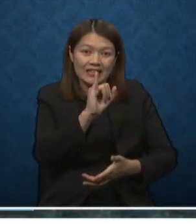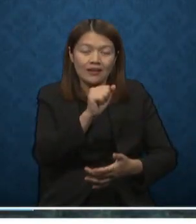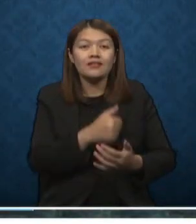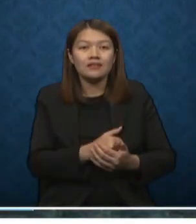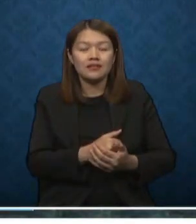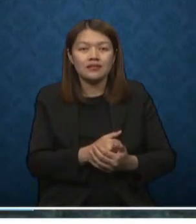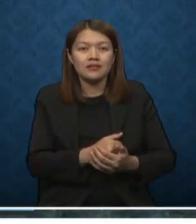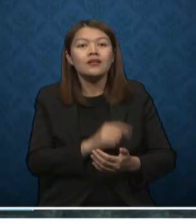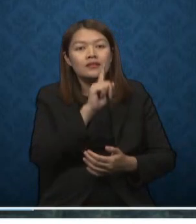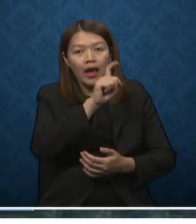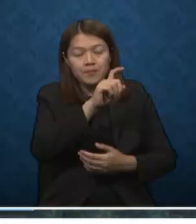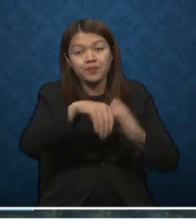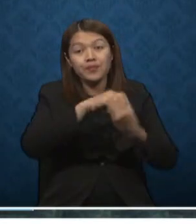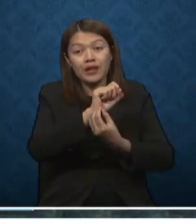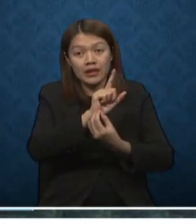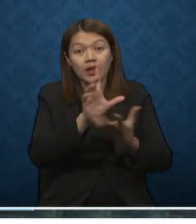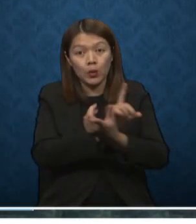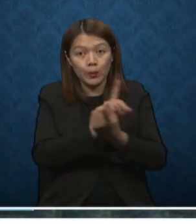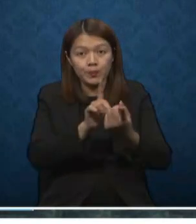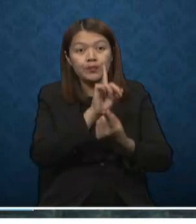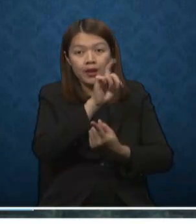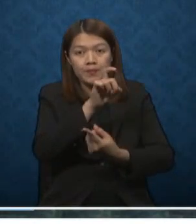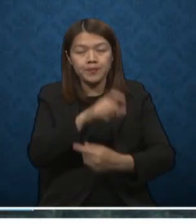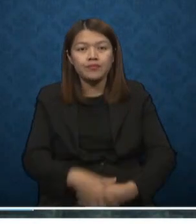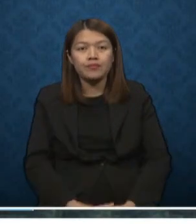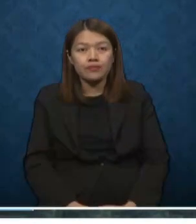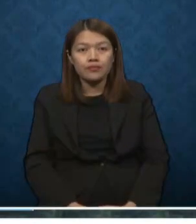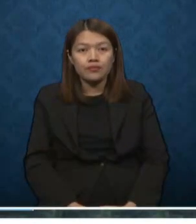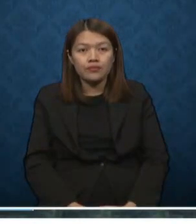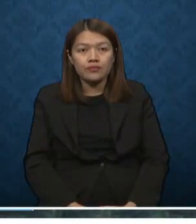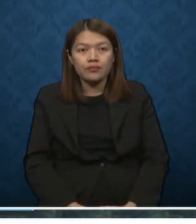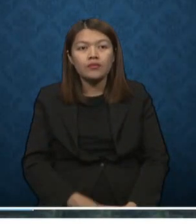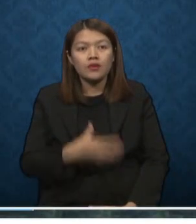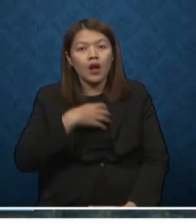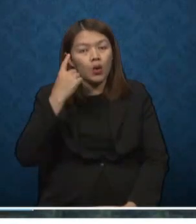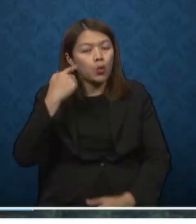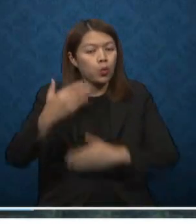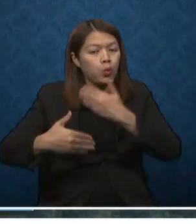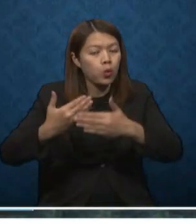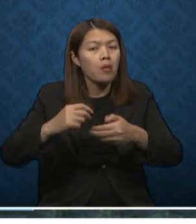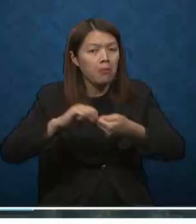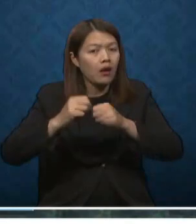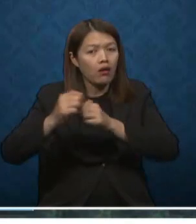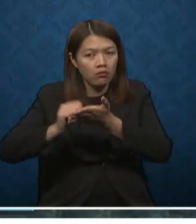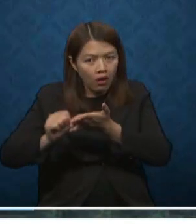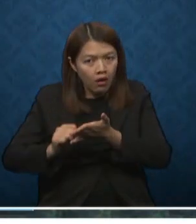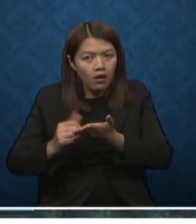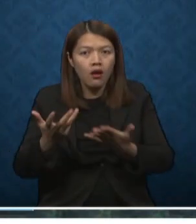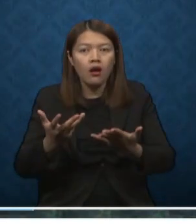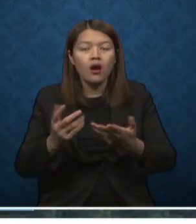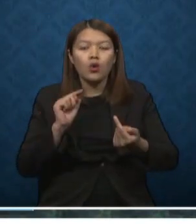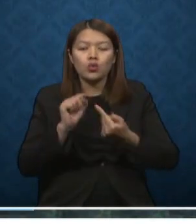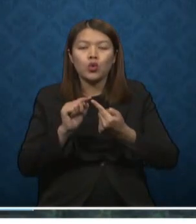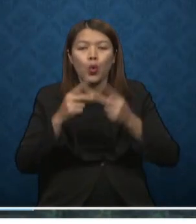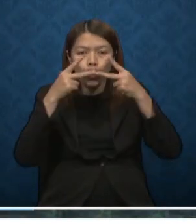ดิจิทัลเศรษฐกิจและสังคมนะครับขอทราบความคืบหน้าในการที่จะแก้ไขปัญหาเรื่องเกี่ยวกับ